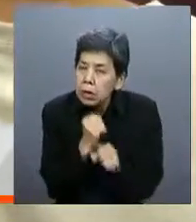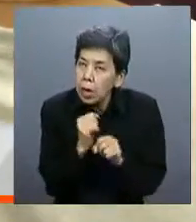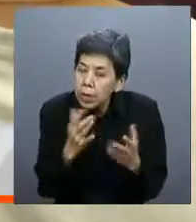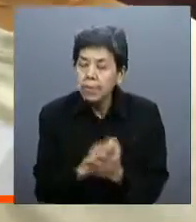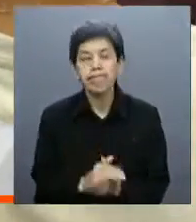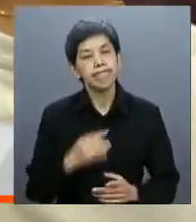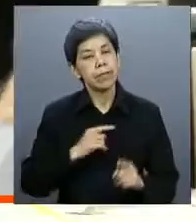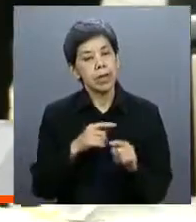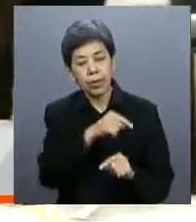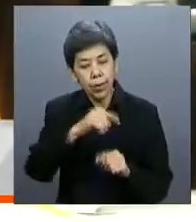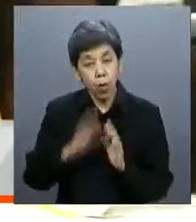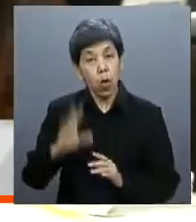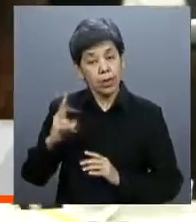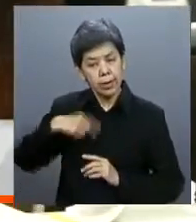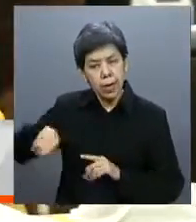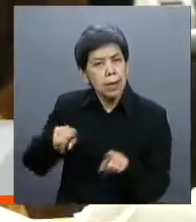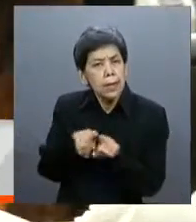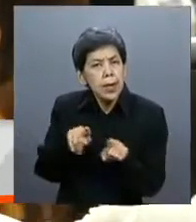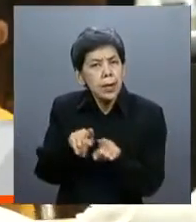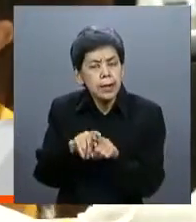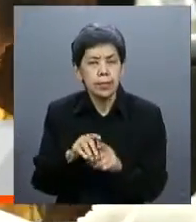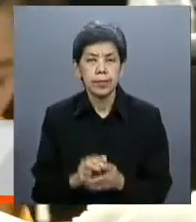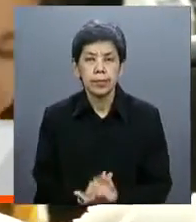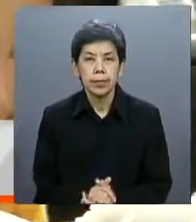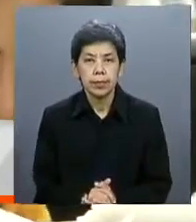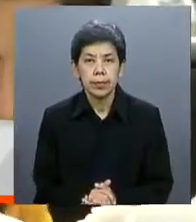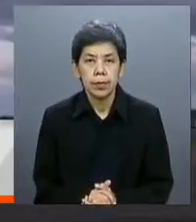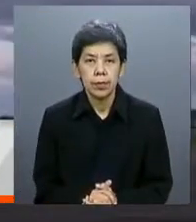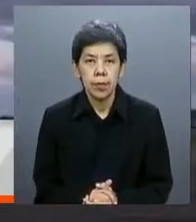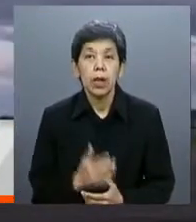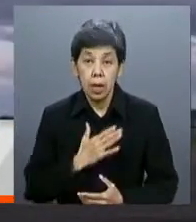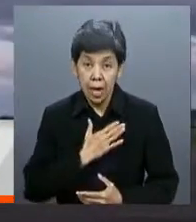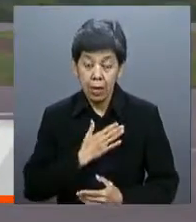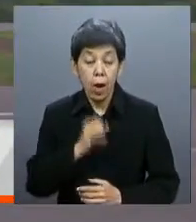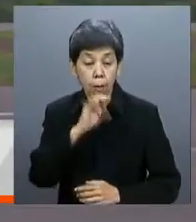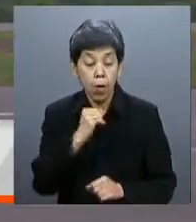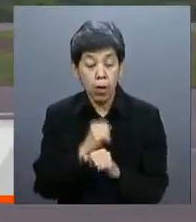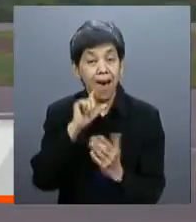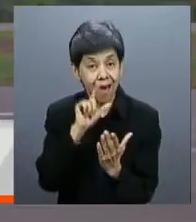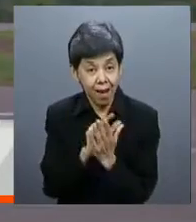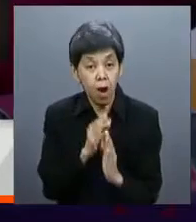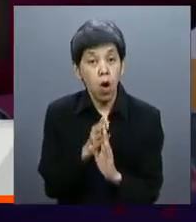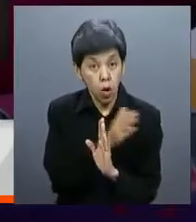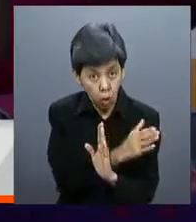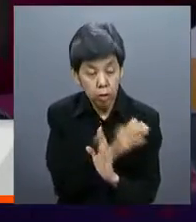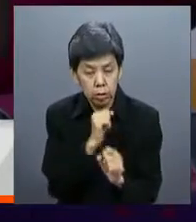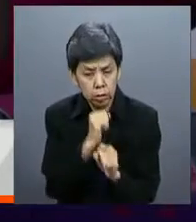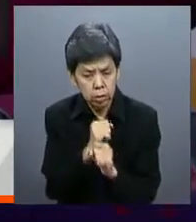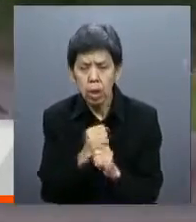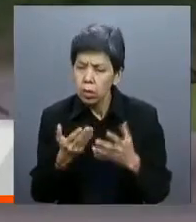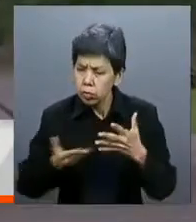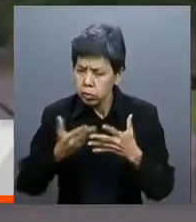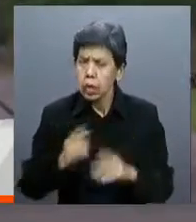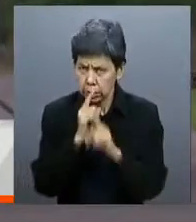ช่นเดียวกับนักบินอีก7คนนายสานิชยืนยันว่าการแจ้งลาป่วยก่อนการบินได้ดำเนินการตามขั้นต